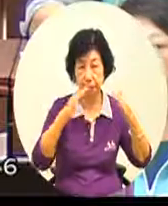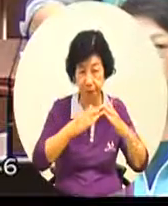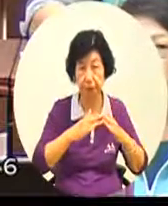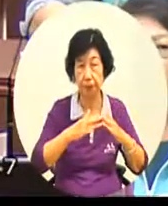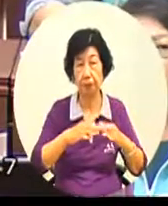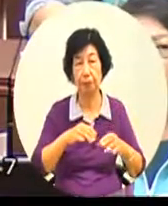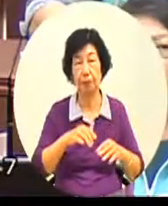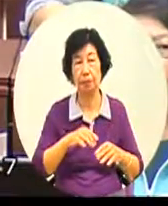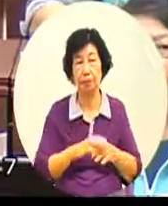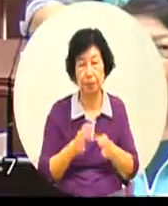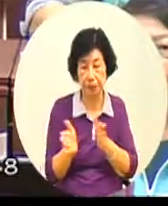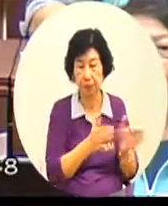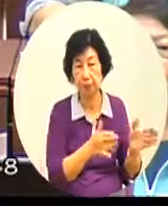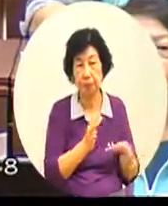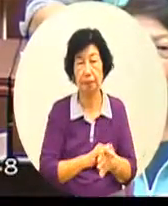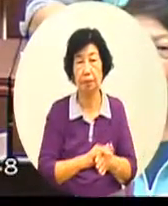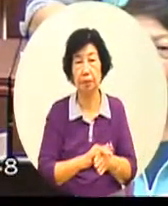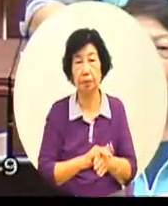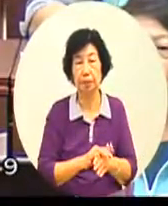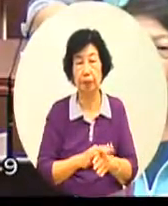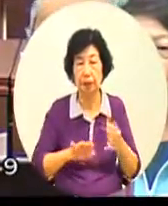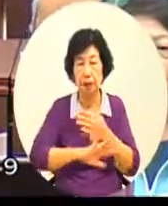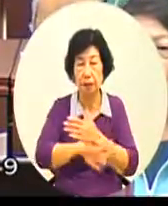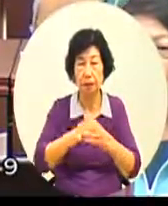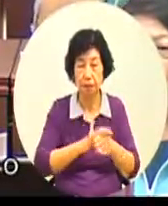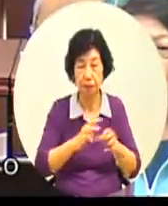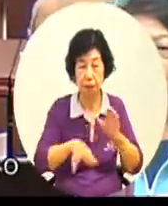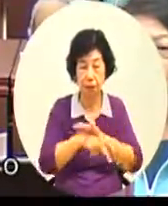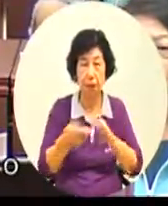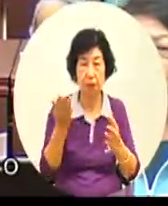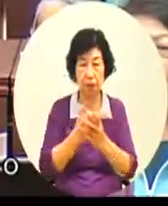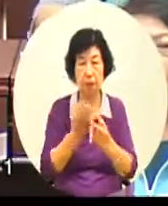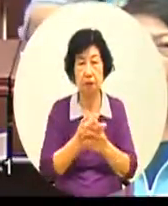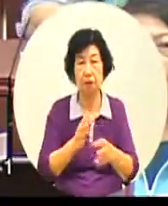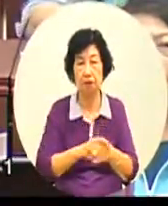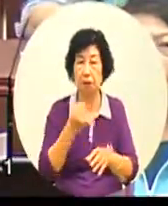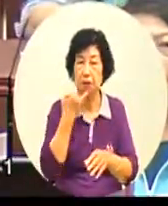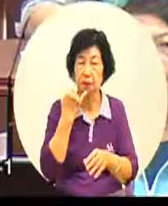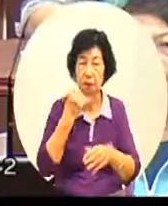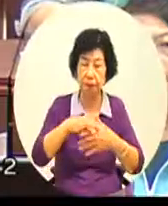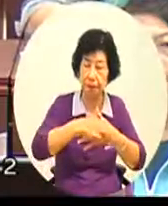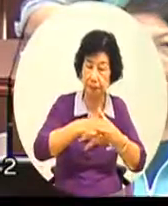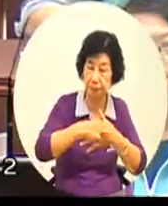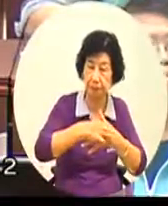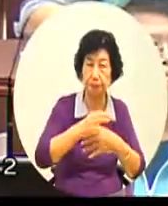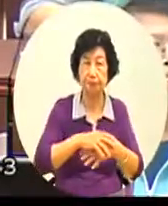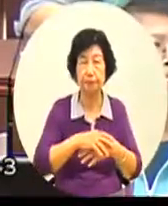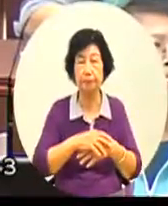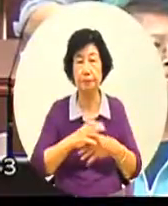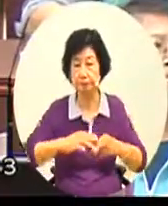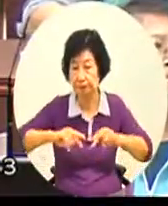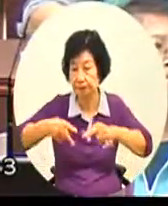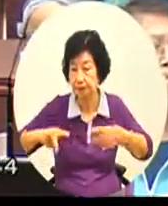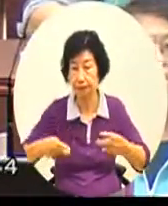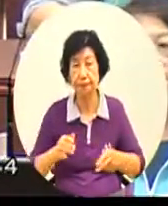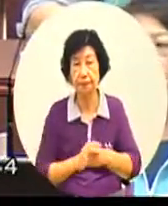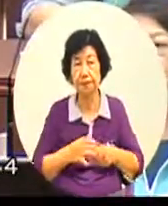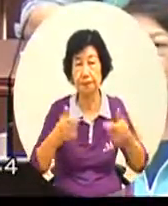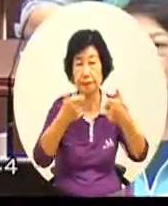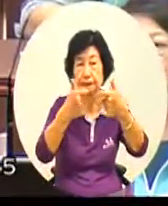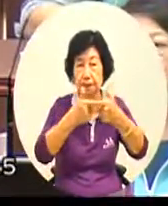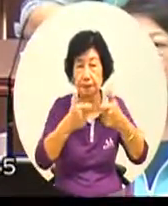校之外，我们也有很多其他的空间，我们都试着可以来把它调整作为合法又安全拿来提供我